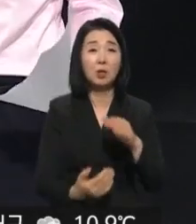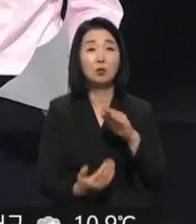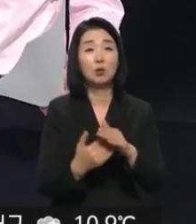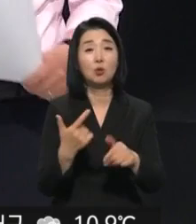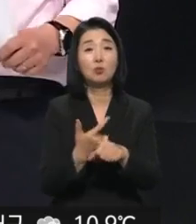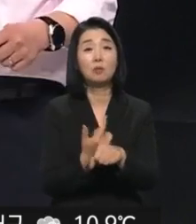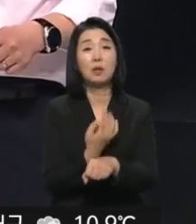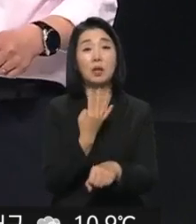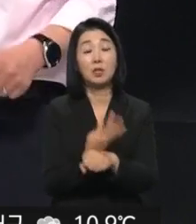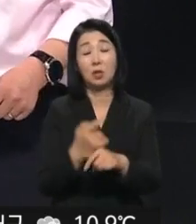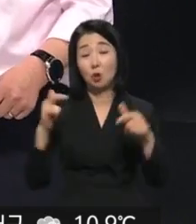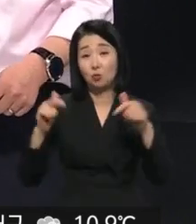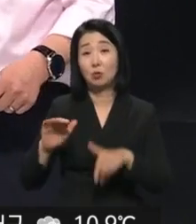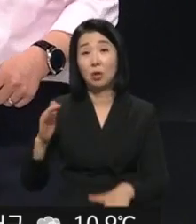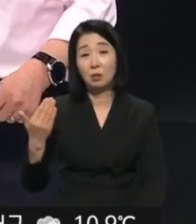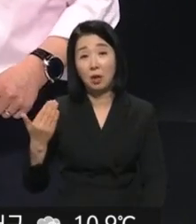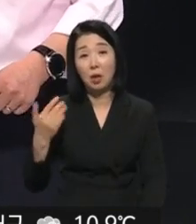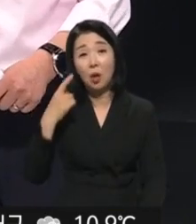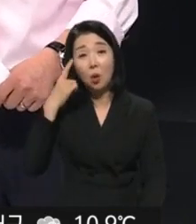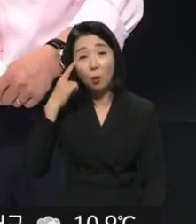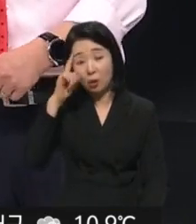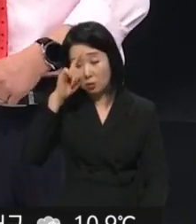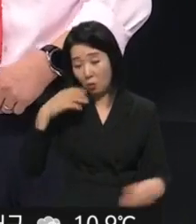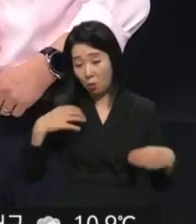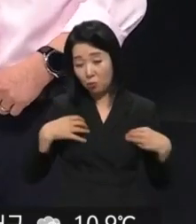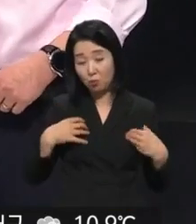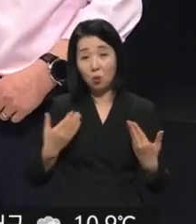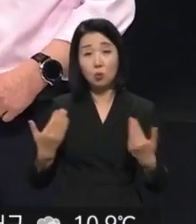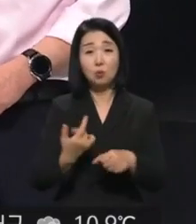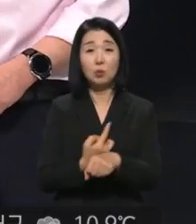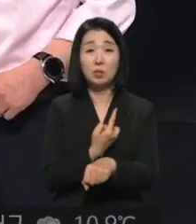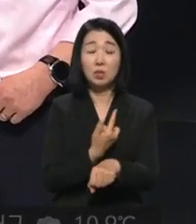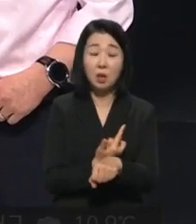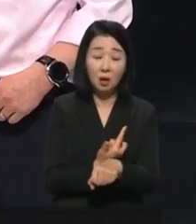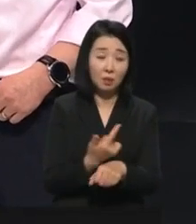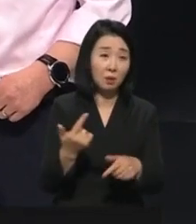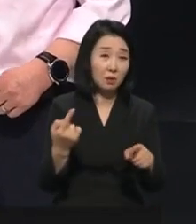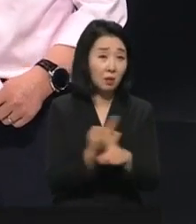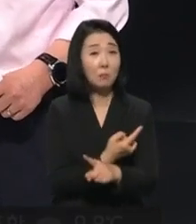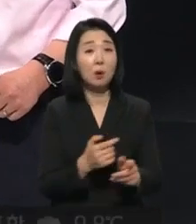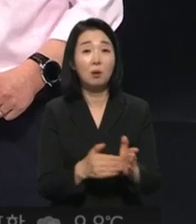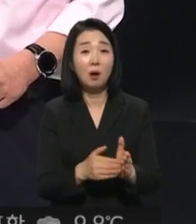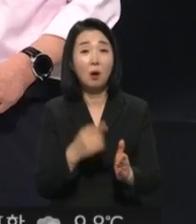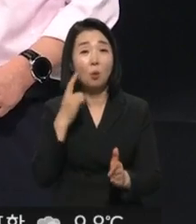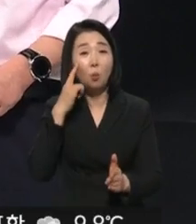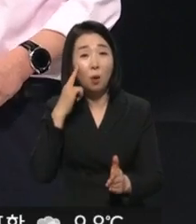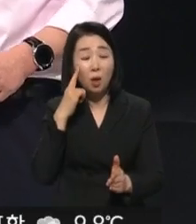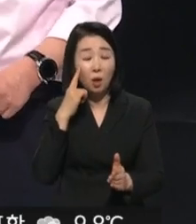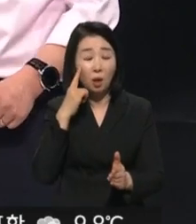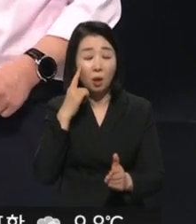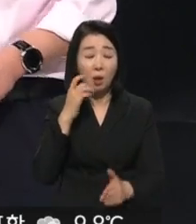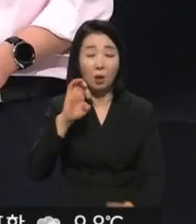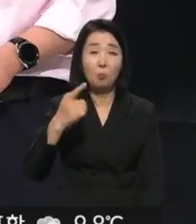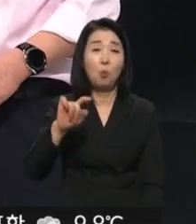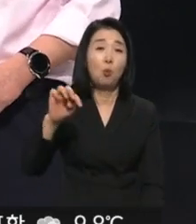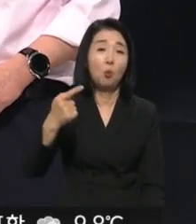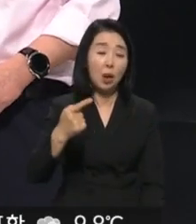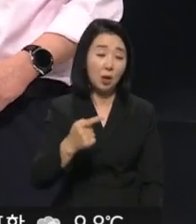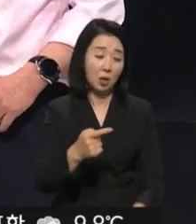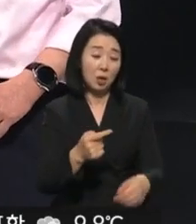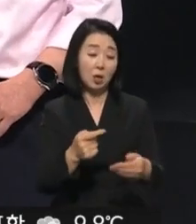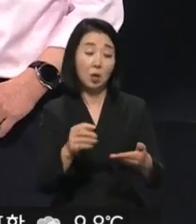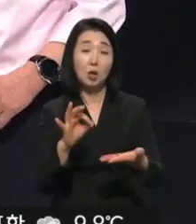64시간에서 줄게 되죠. 더욱이 정부가 근로시간 개편과 더불어 포괄임금제를 손보겠다고 나선